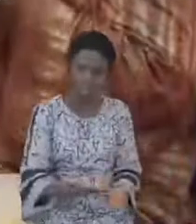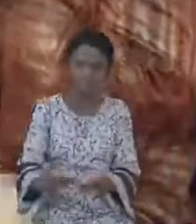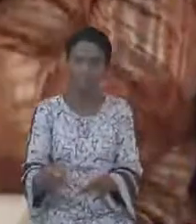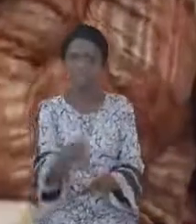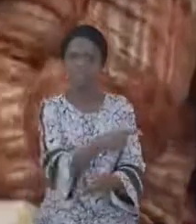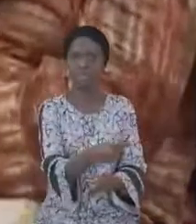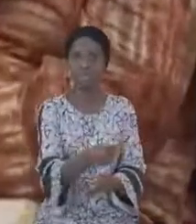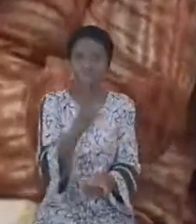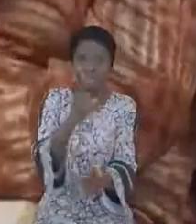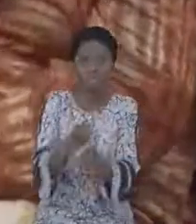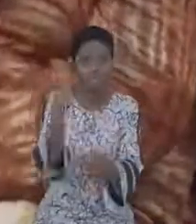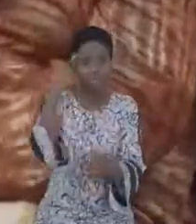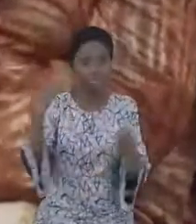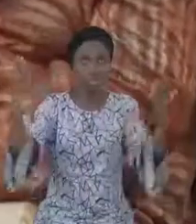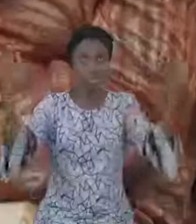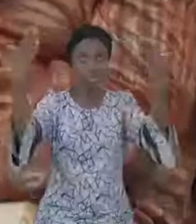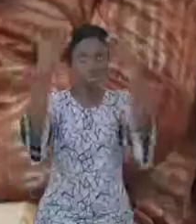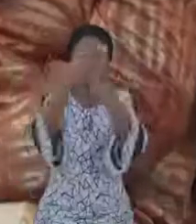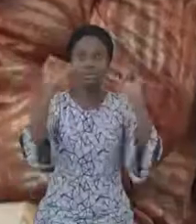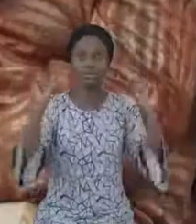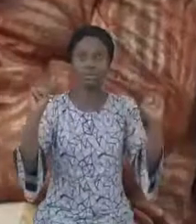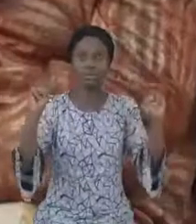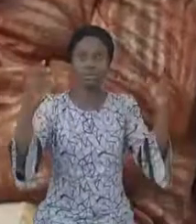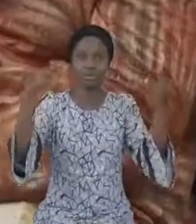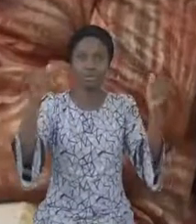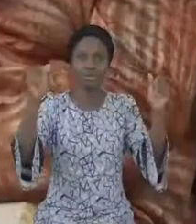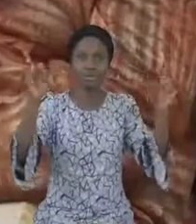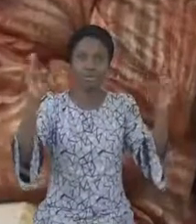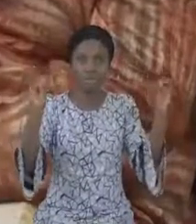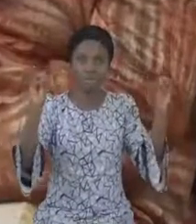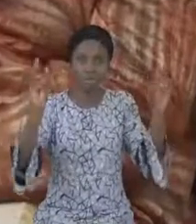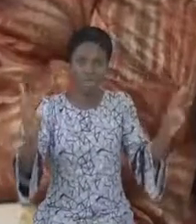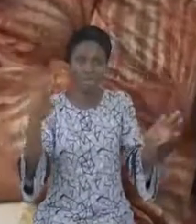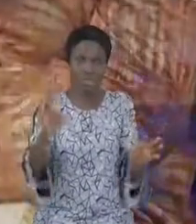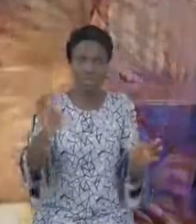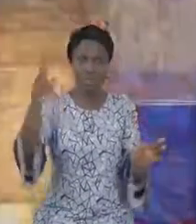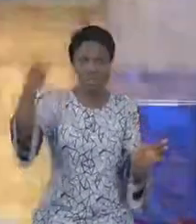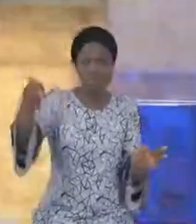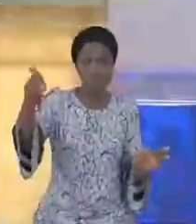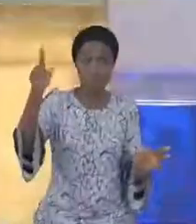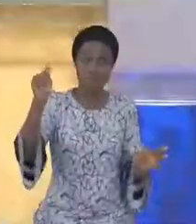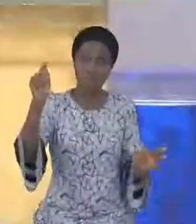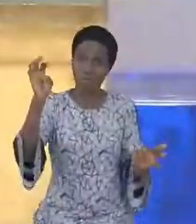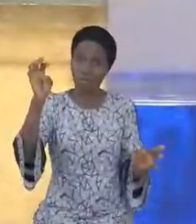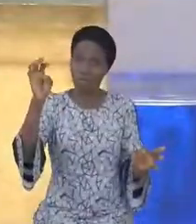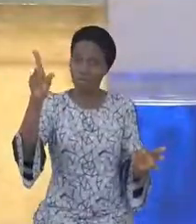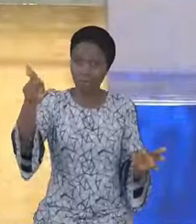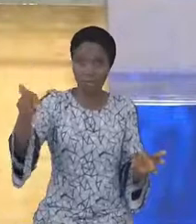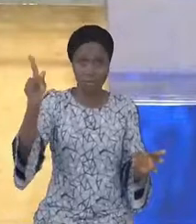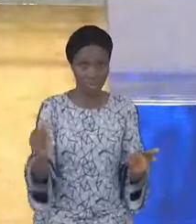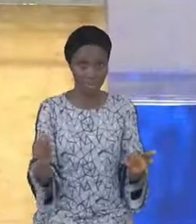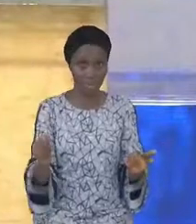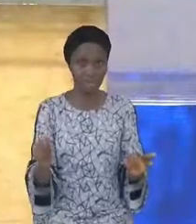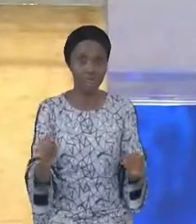de personnes étaient mises là-bas comme la pierre marche et sa silhouette passe sur les